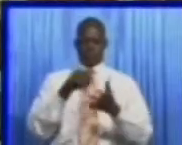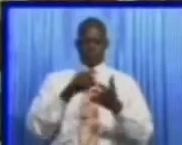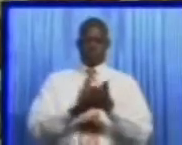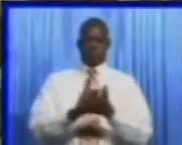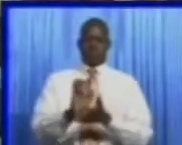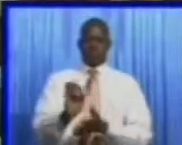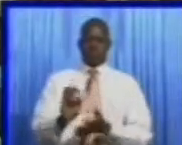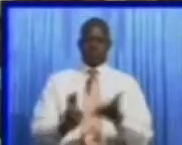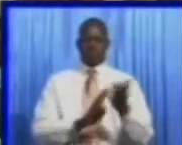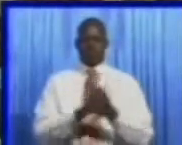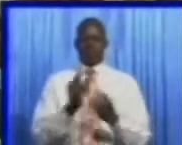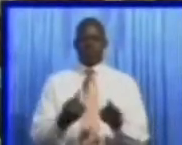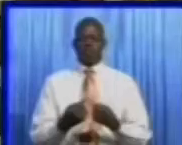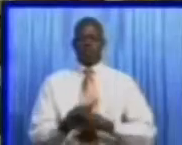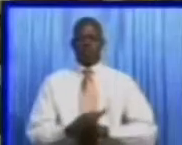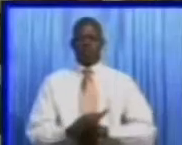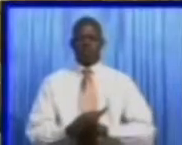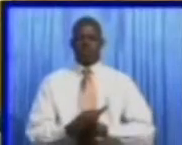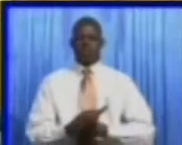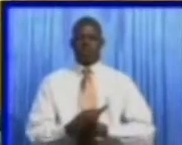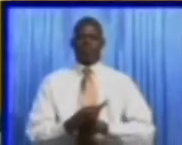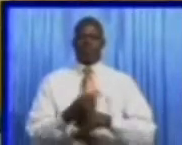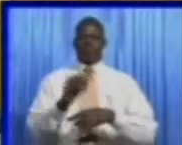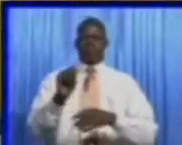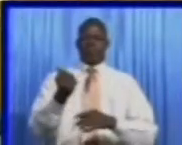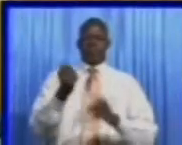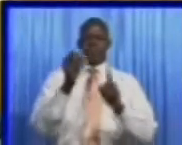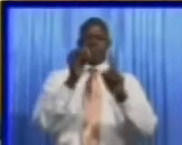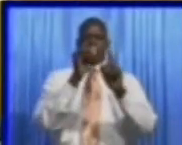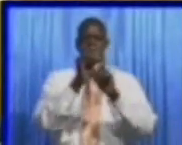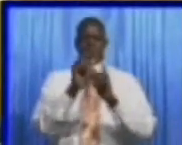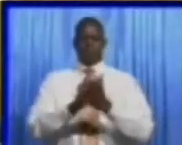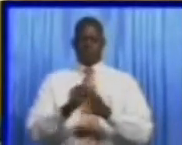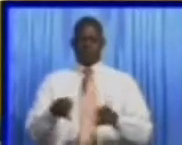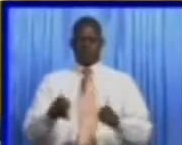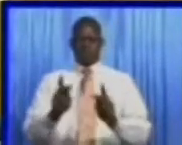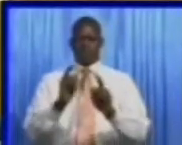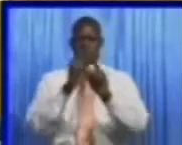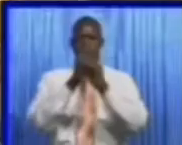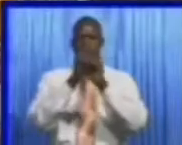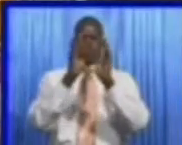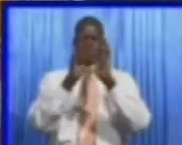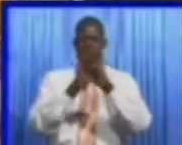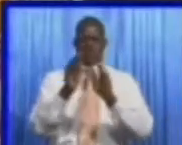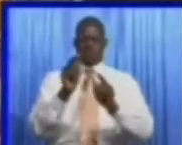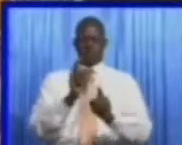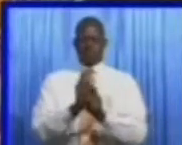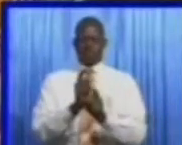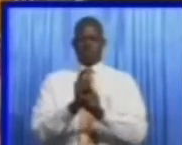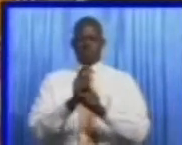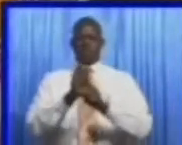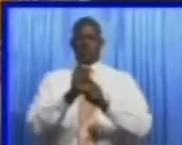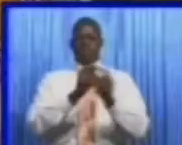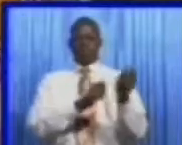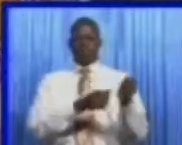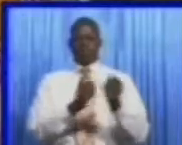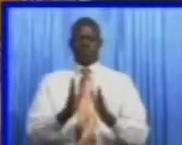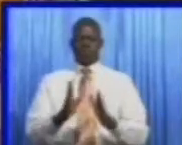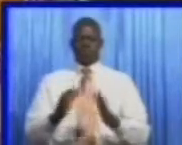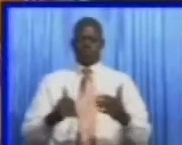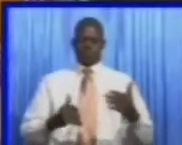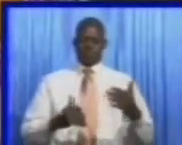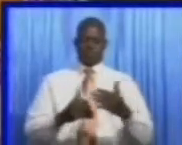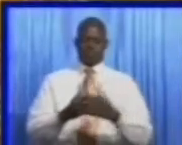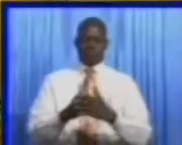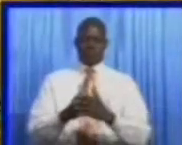qu'ils utilisent aujourd'hui. Un autre objectif, c'est de permettre justement aux petits agriculteurs d'accéder à ce qu'on appelle